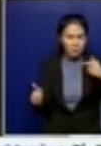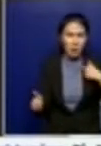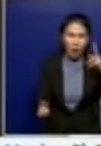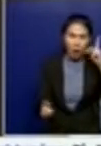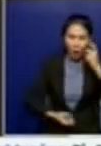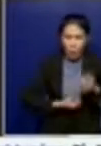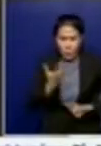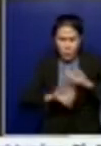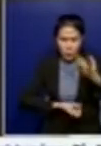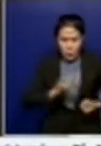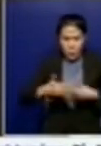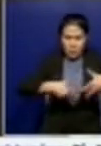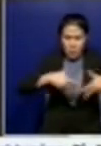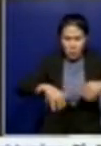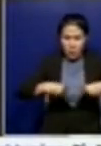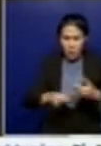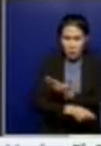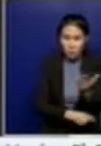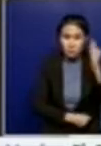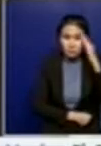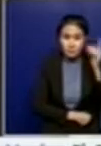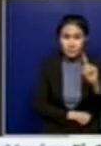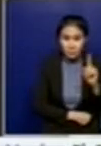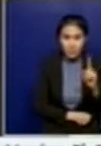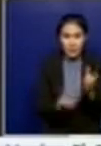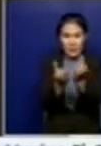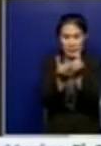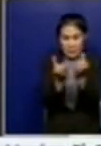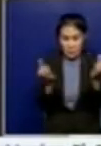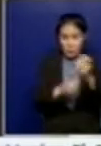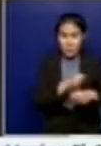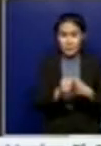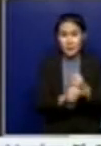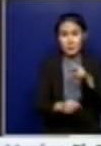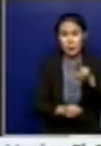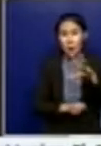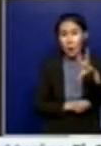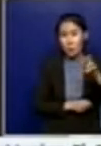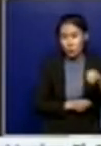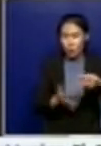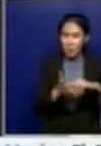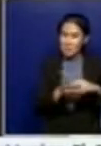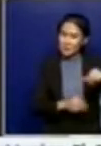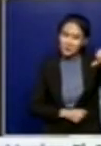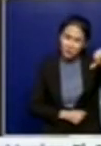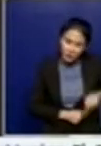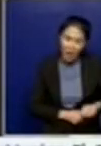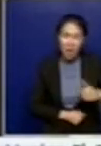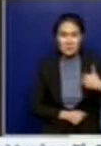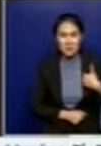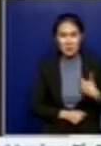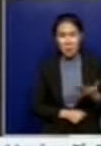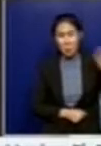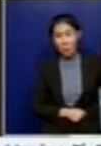พี่น้องประชาชนนะครับได้รับทราบว่ารัฐธรรมนูญฉบับนี้เลวร้ายที่สุดตั้งแต่เคยมี